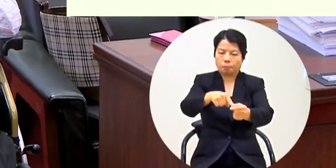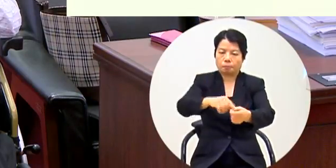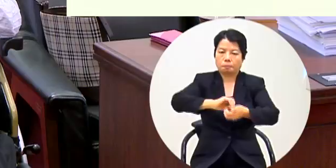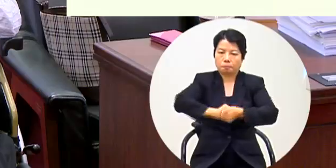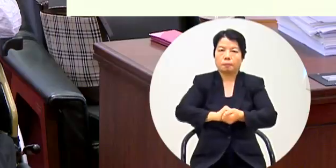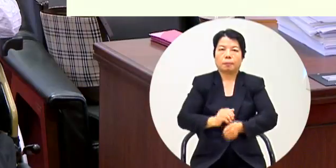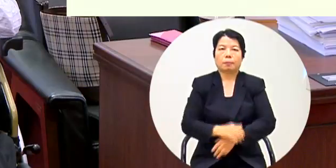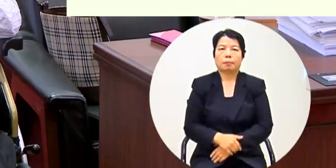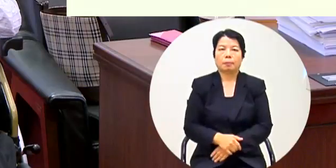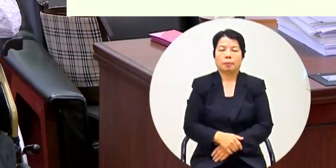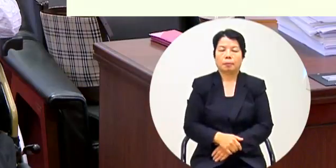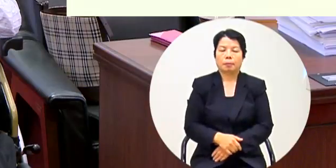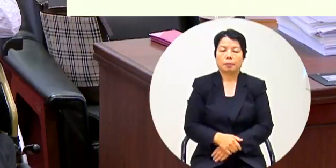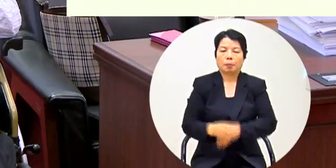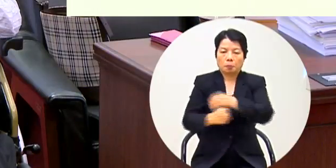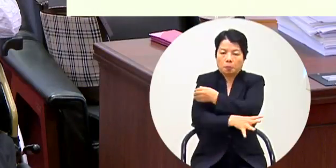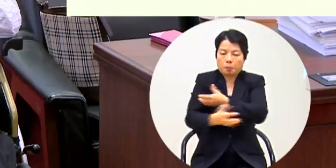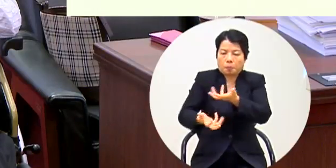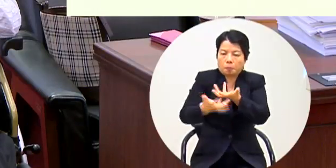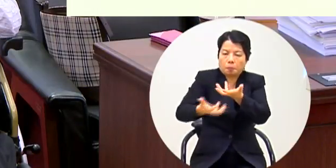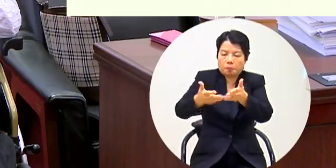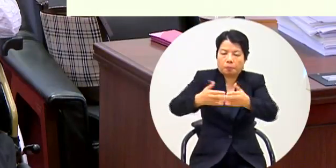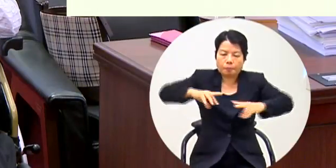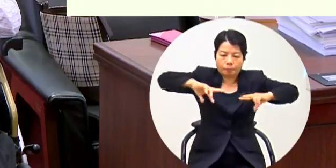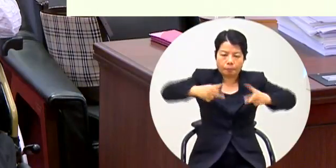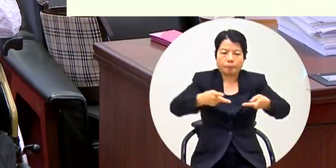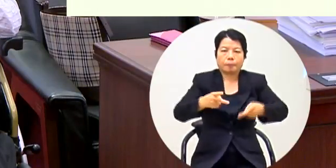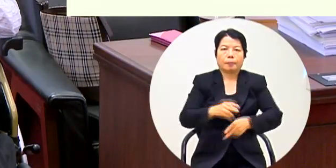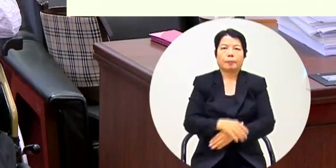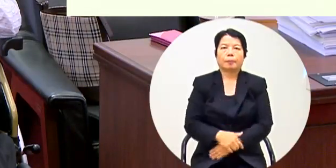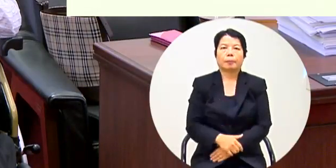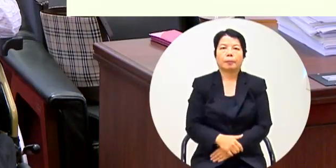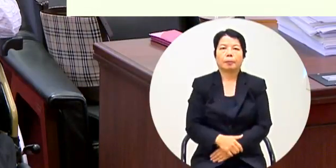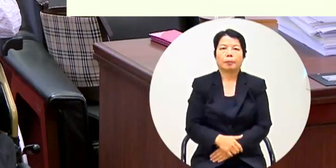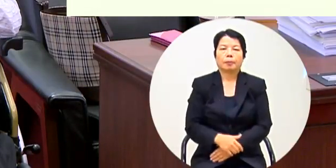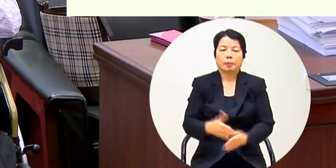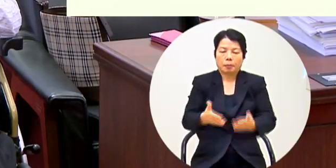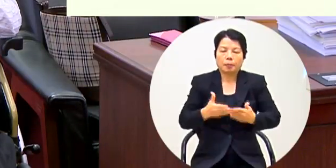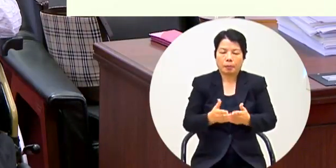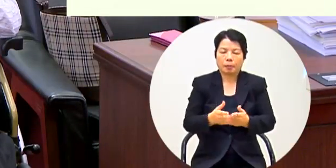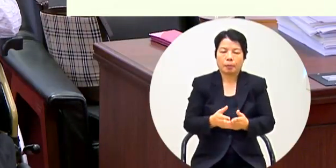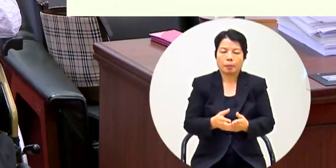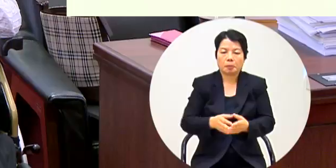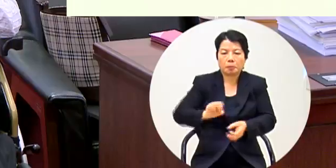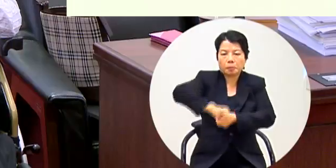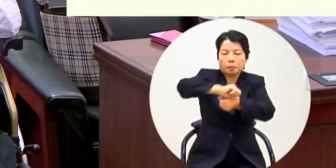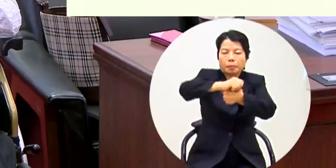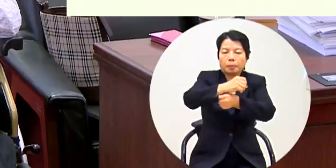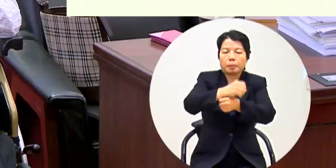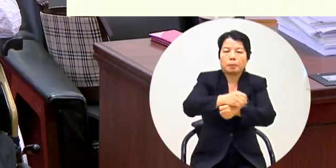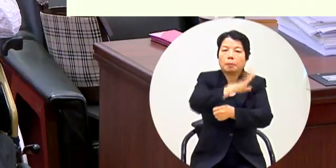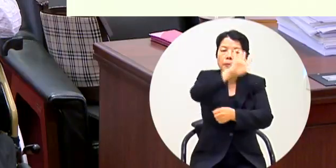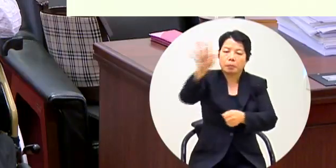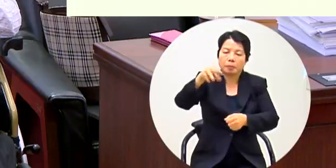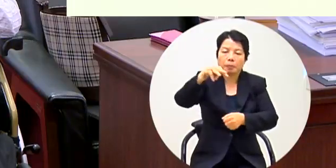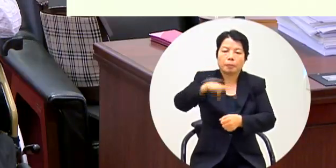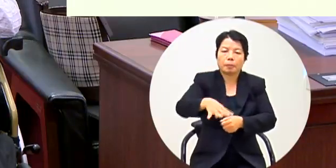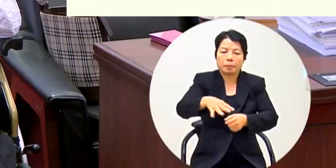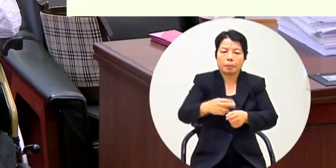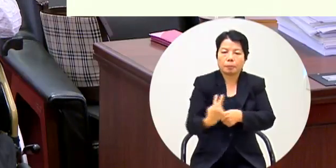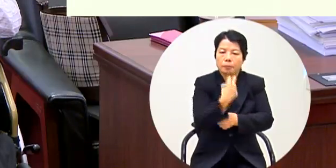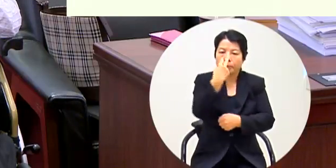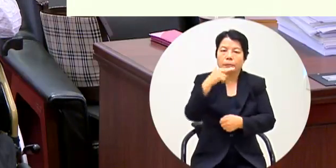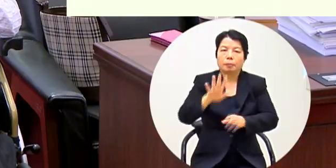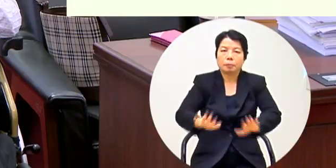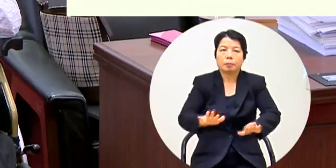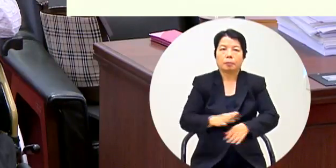换，好，转换的话，我们要提高天然气的这个发电占比之外呢，包括现有的这个燃煤机组哈，